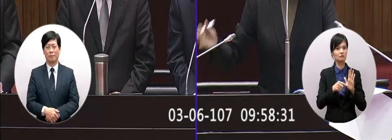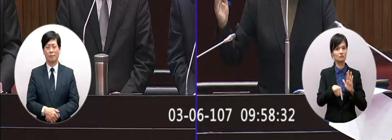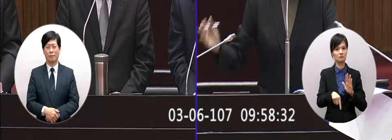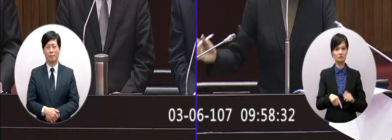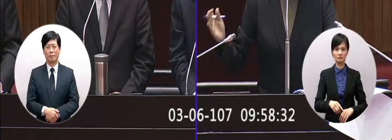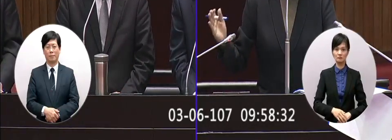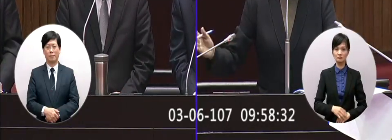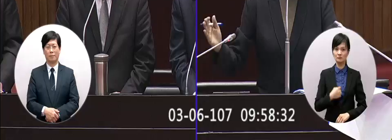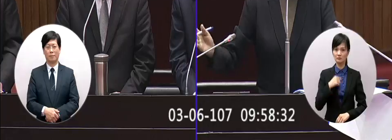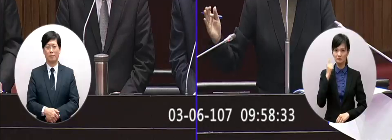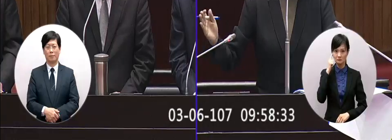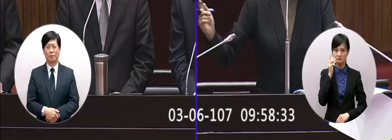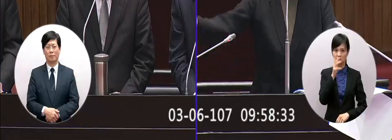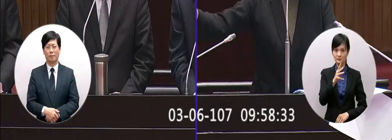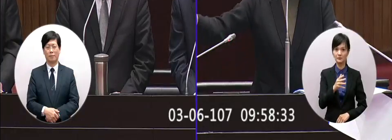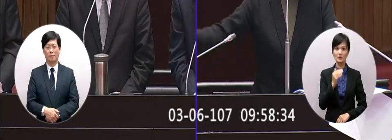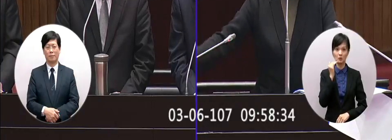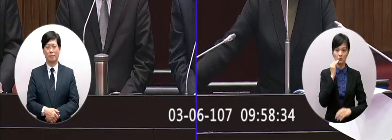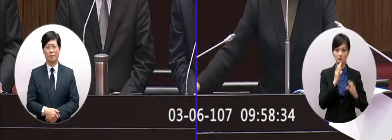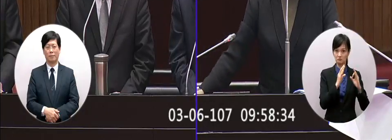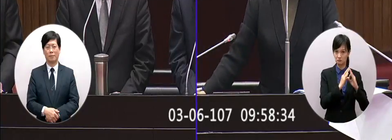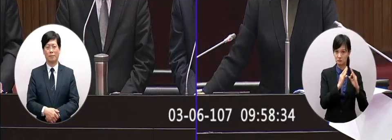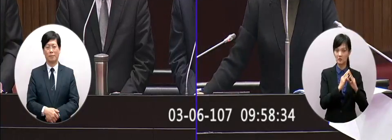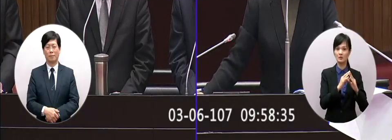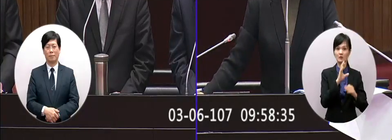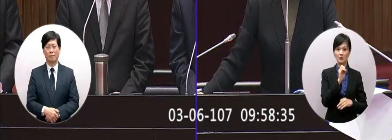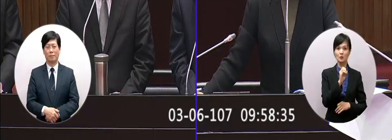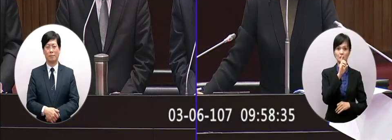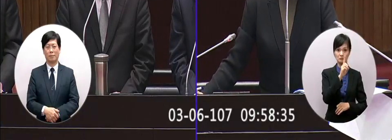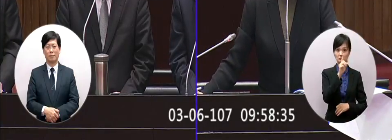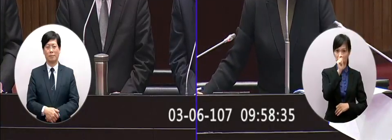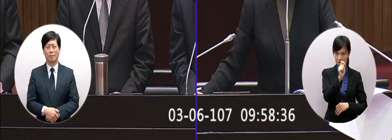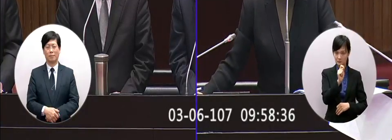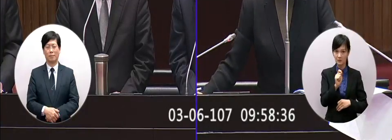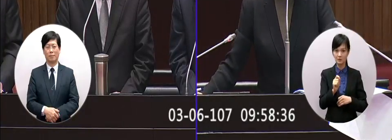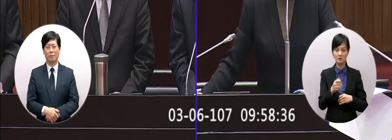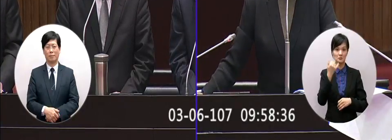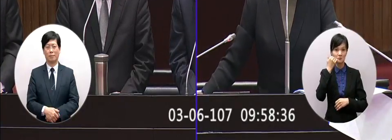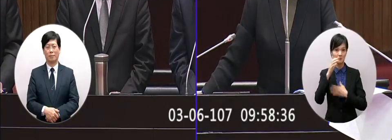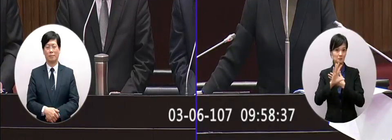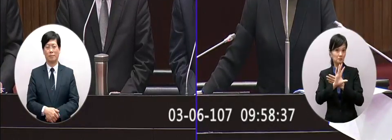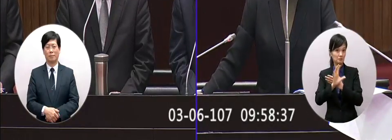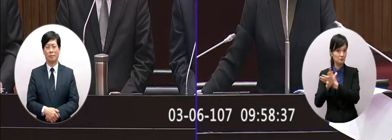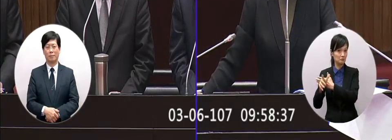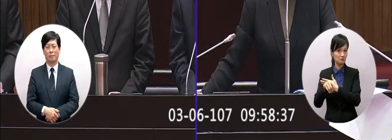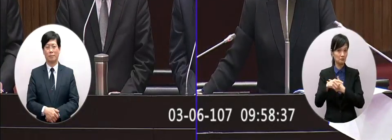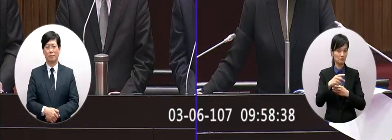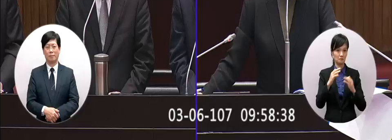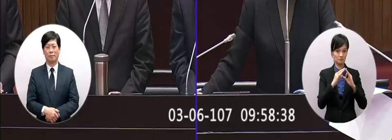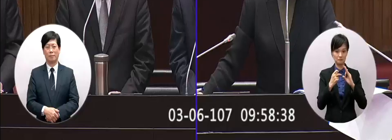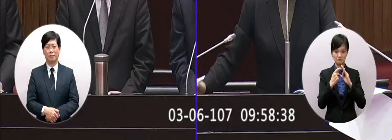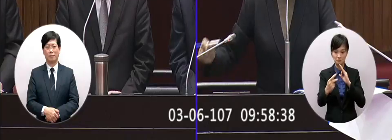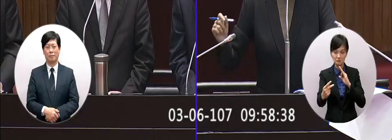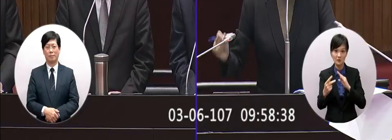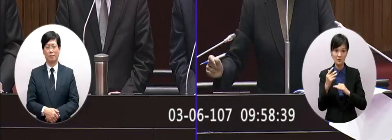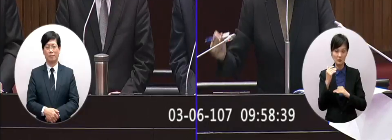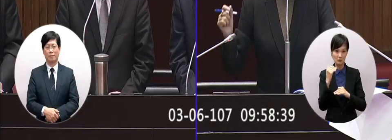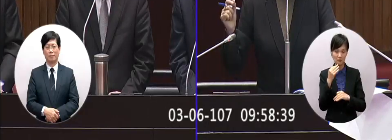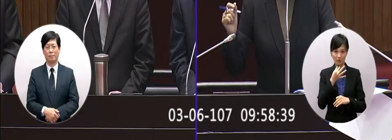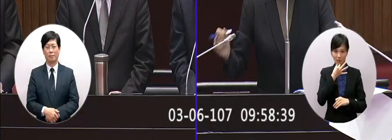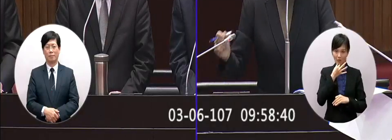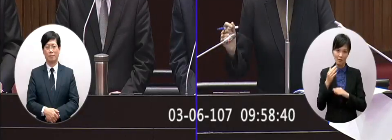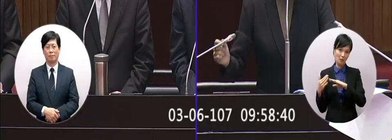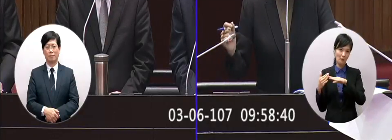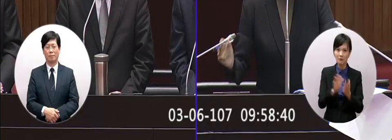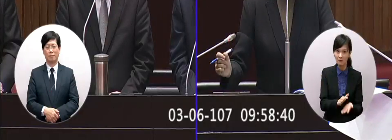果银行执行 ODA 的海外贷款，万一真的被倒债了，那么我们的政府要